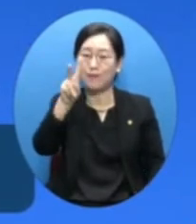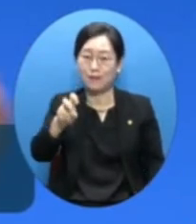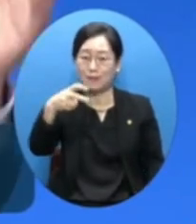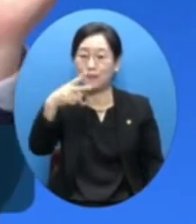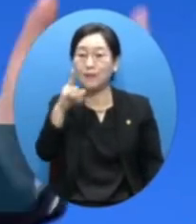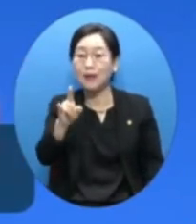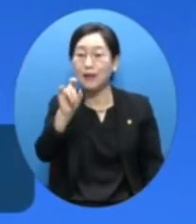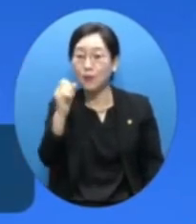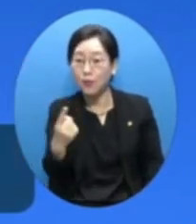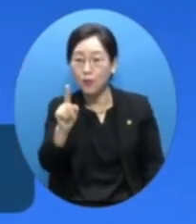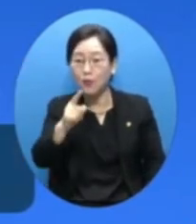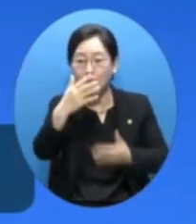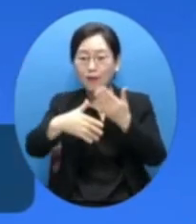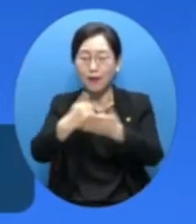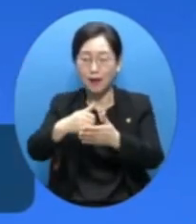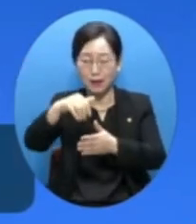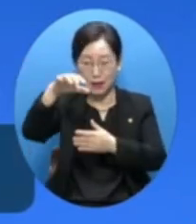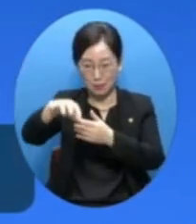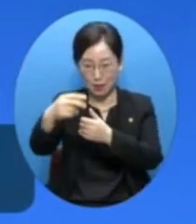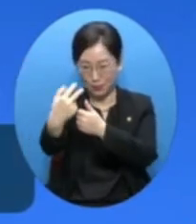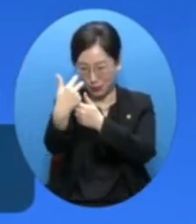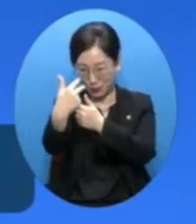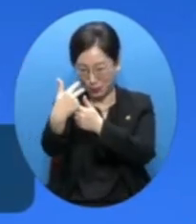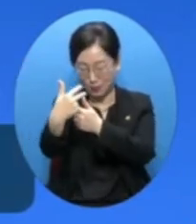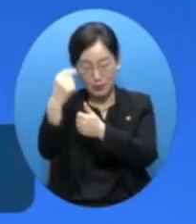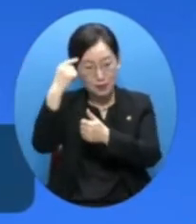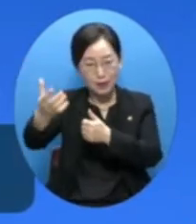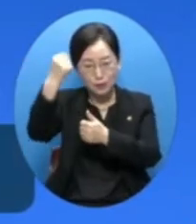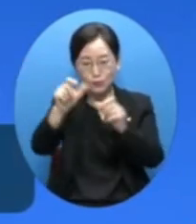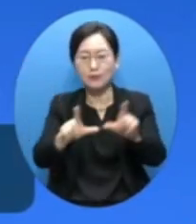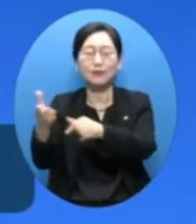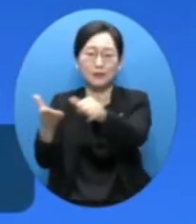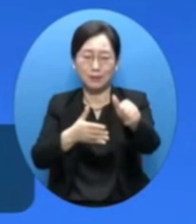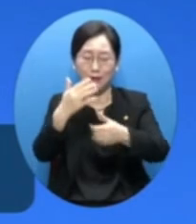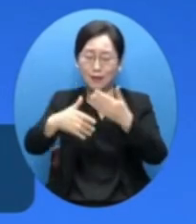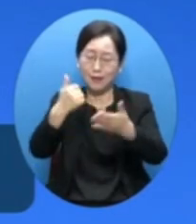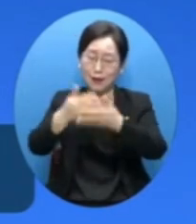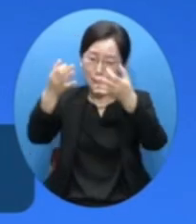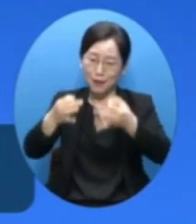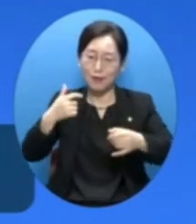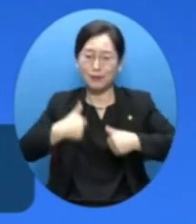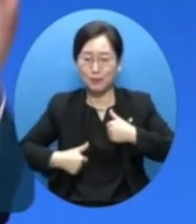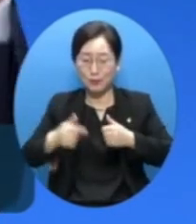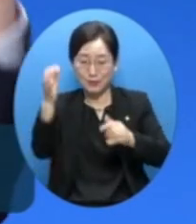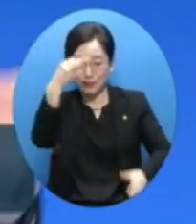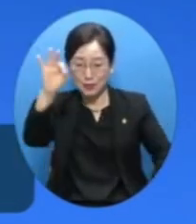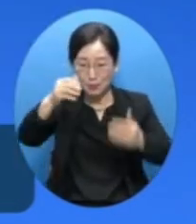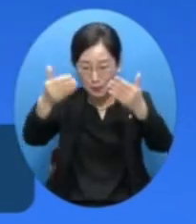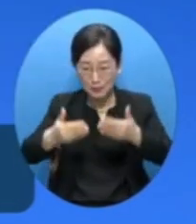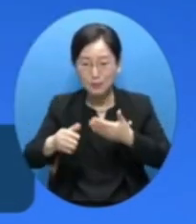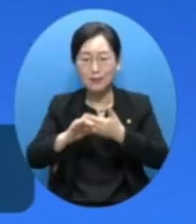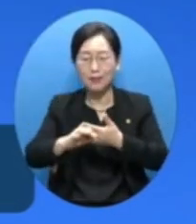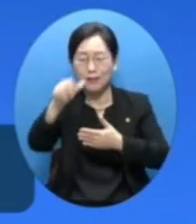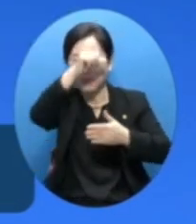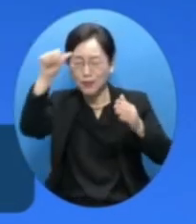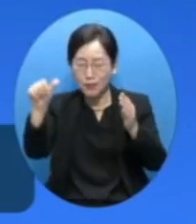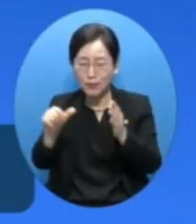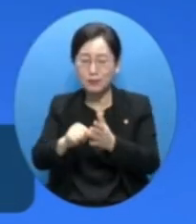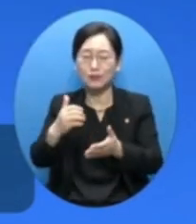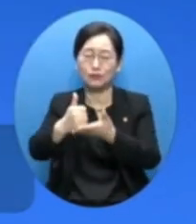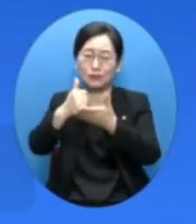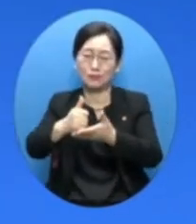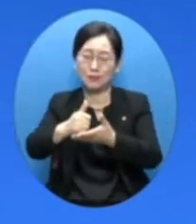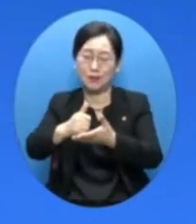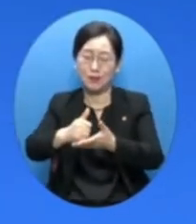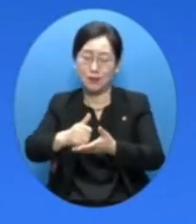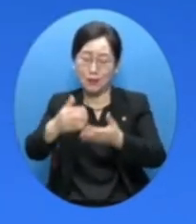살아가는 우리 모두가 되어야 할 것입니다. 하나님 앞에서 하나님을 기쁘시게 하고 하나님께 인정받는 삶을 살아가면 우리 일생이 주님 안에서 복된 일생이 되는